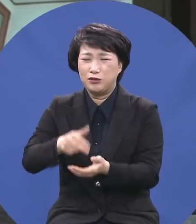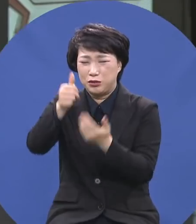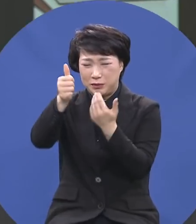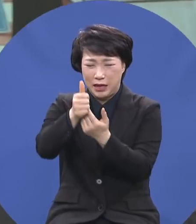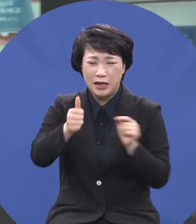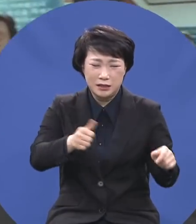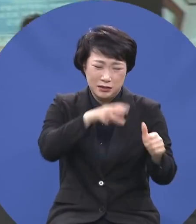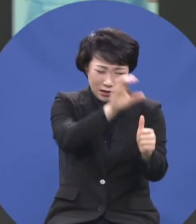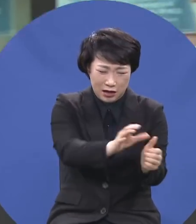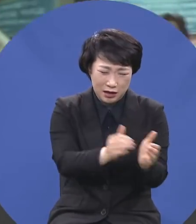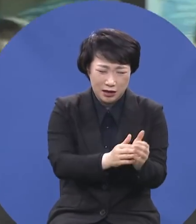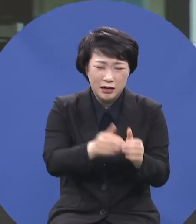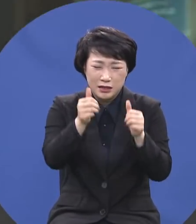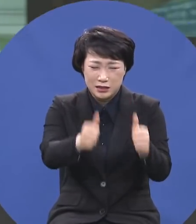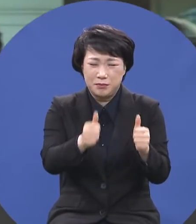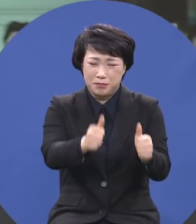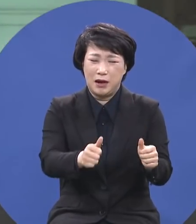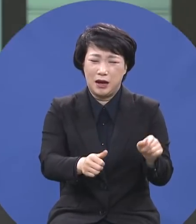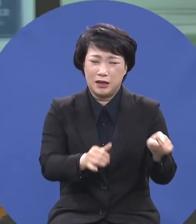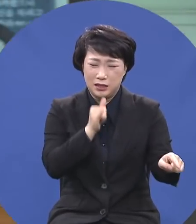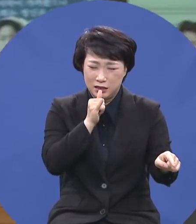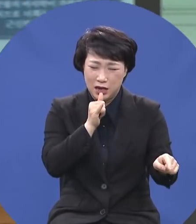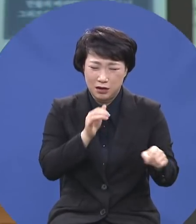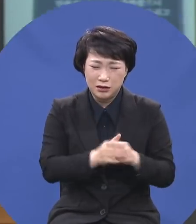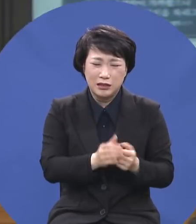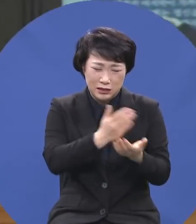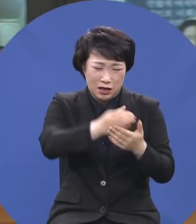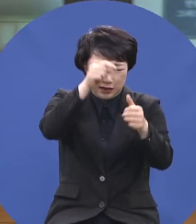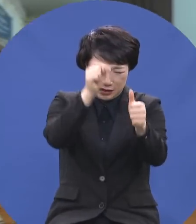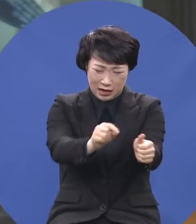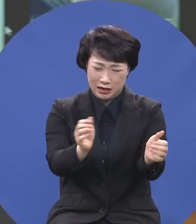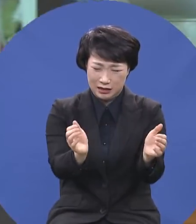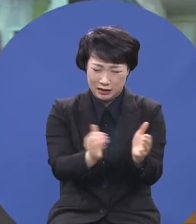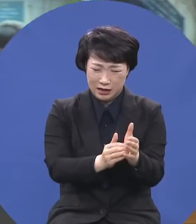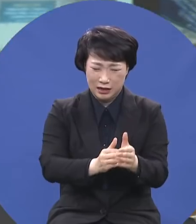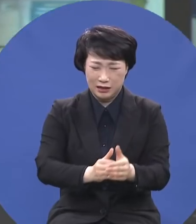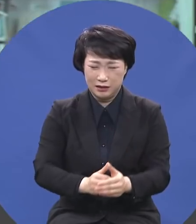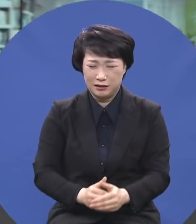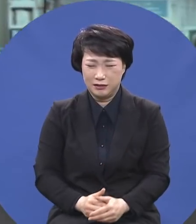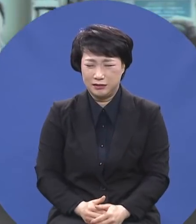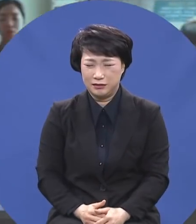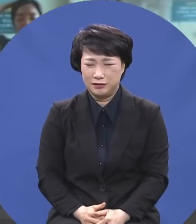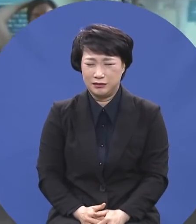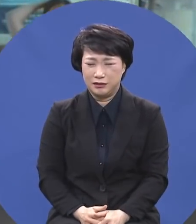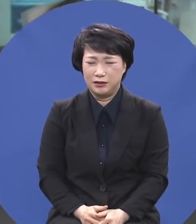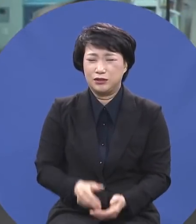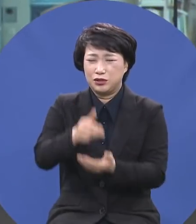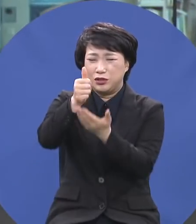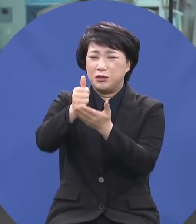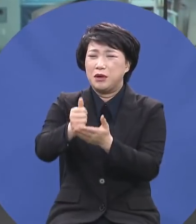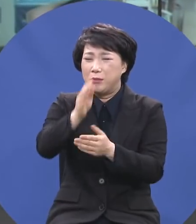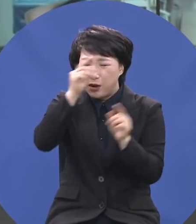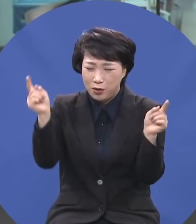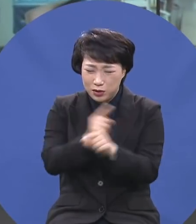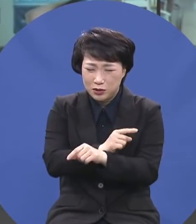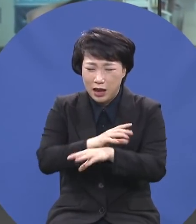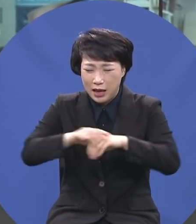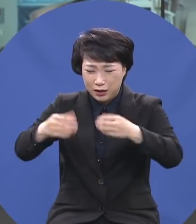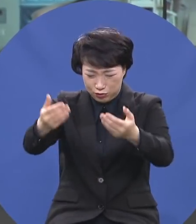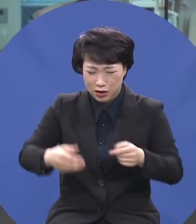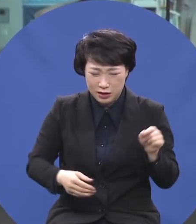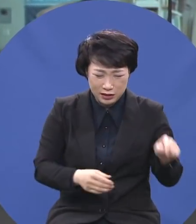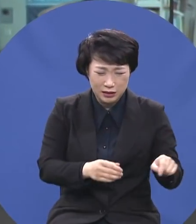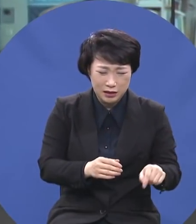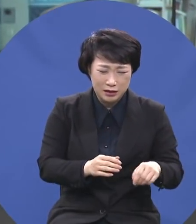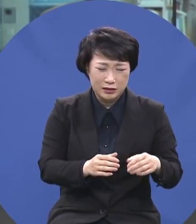앞에 결박당해서 심판을 받았느니라. 너는 떠나갈지어다. 주님이 고치시고 해결했으니